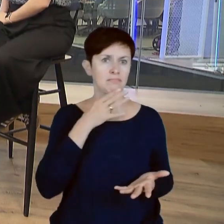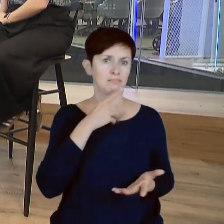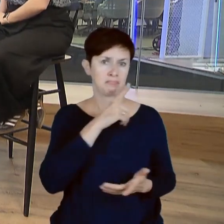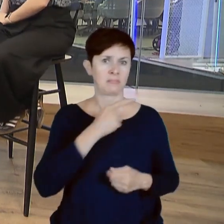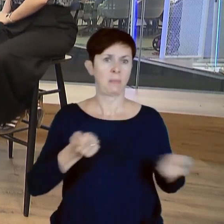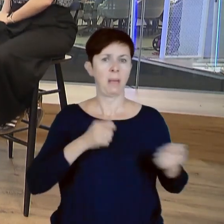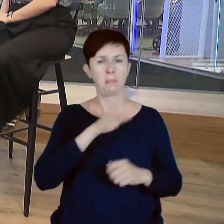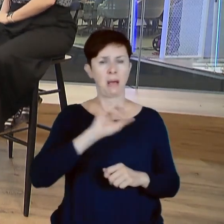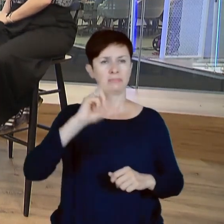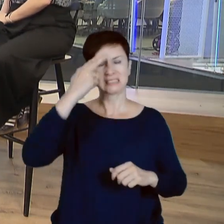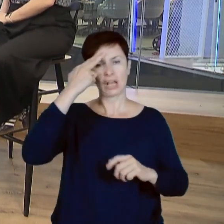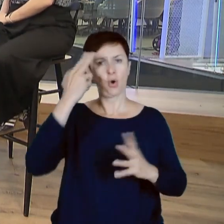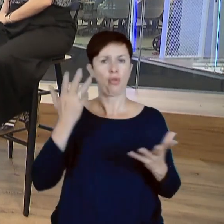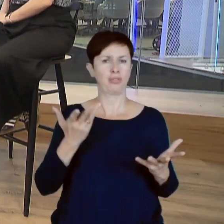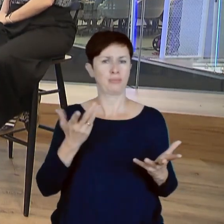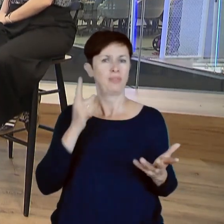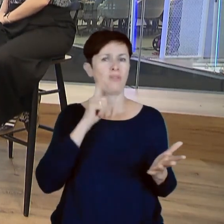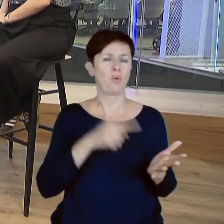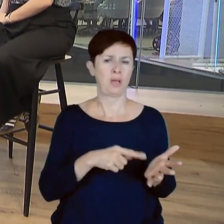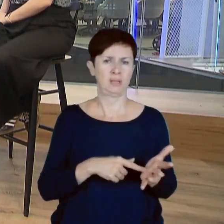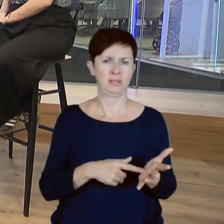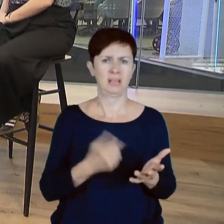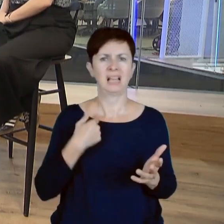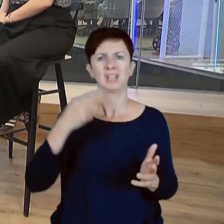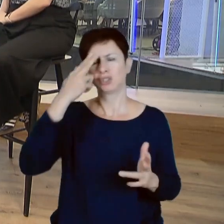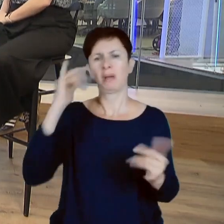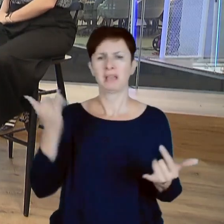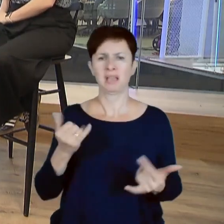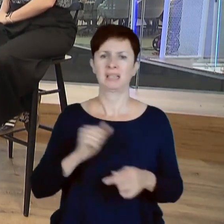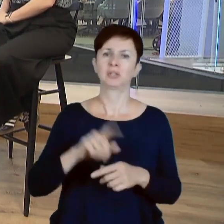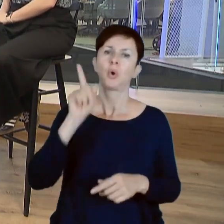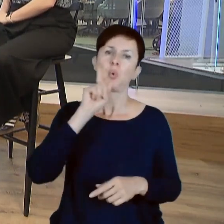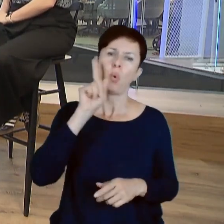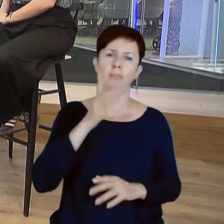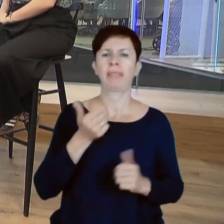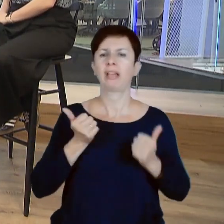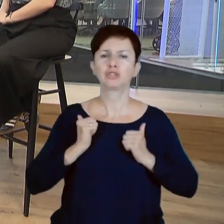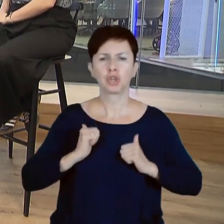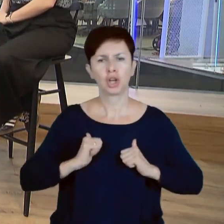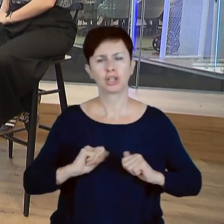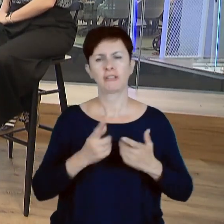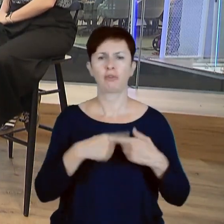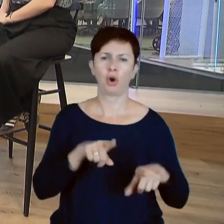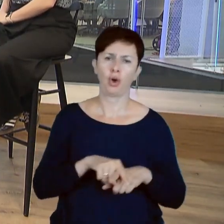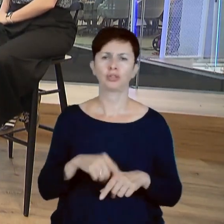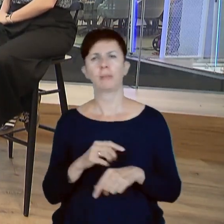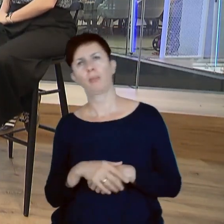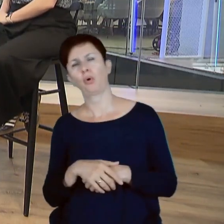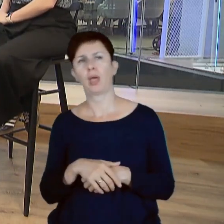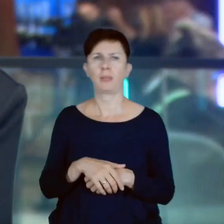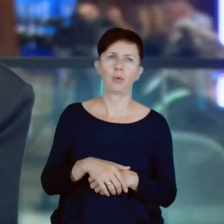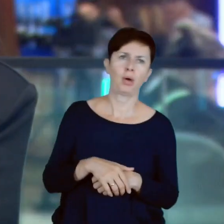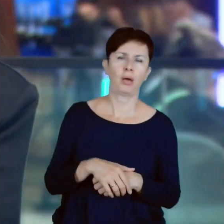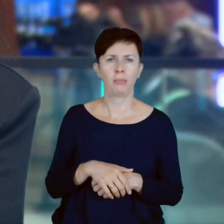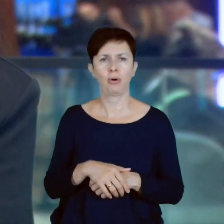stereotyp, ale ten stereotyp to jest, jaki mamy stereotyp? No mamy chłopczyka niegrzecznego w klasie, co się pewnie buja, bije wszystkich dookoła i lata,